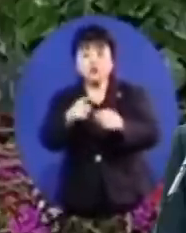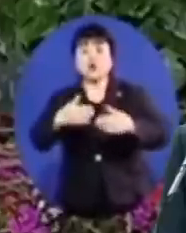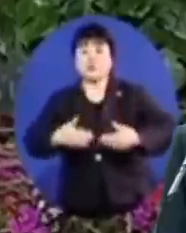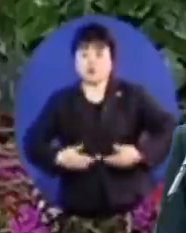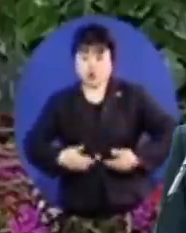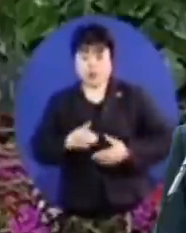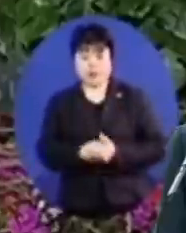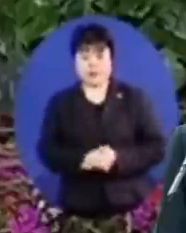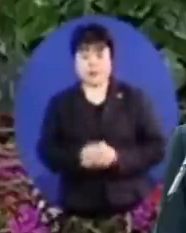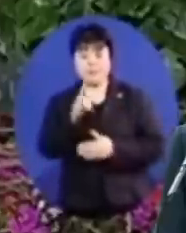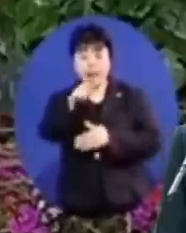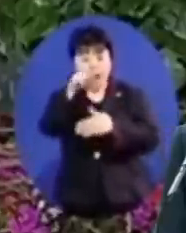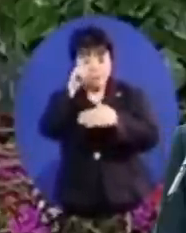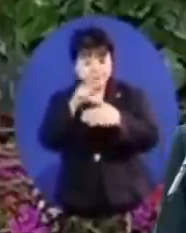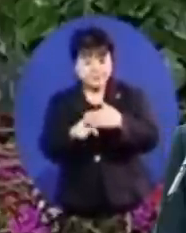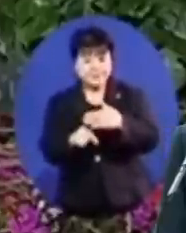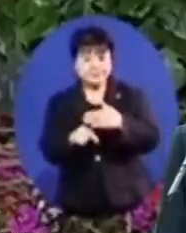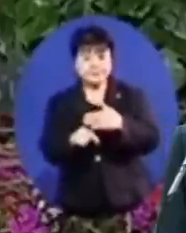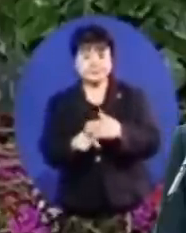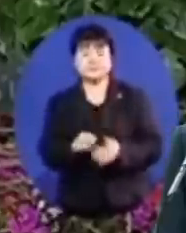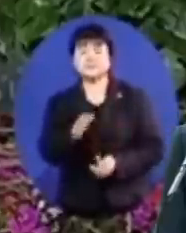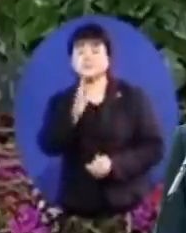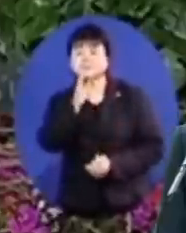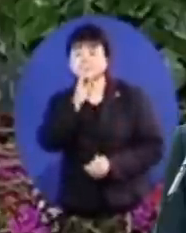것입니다. 마음이란 한없는